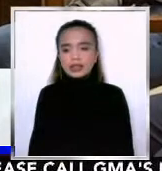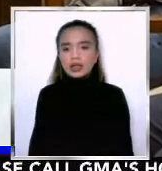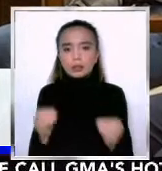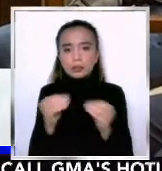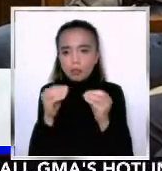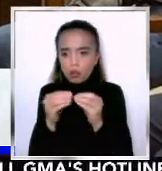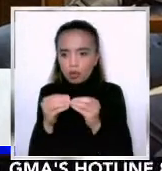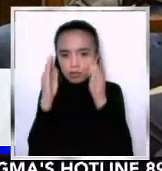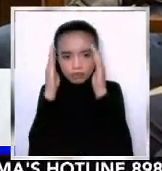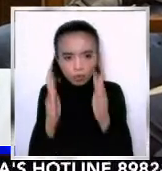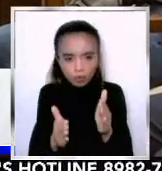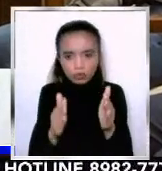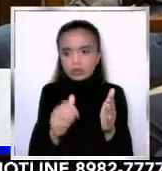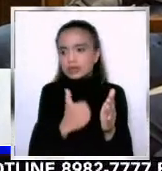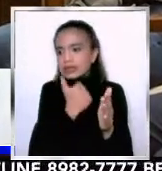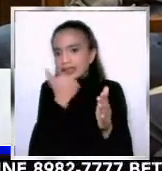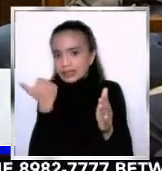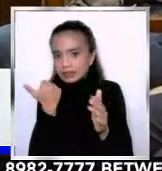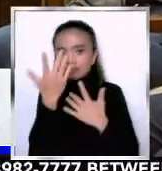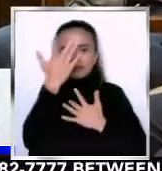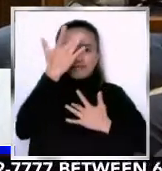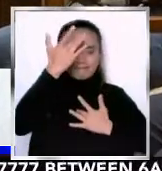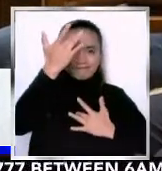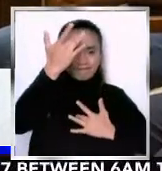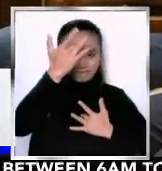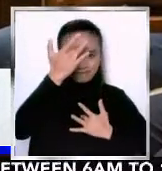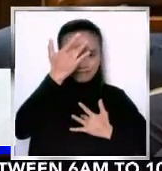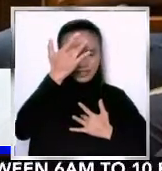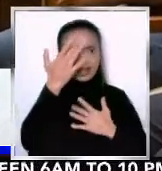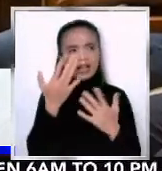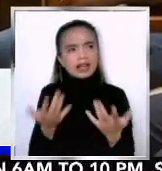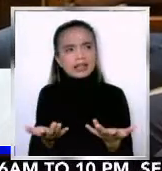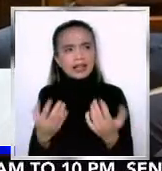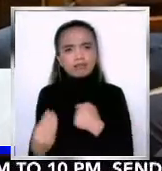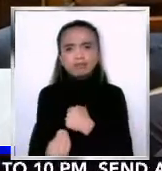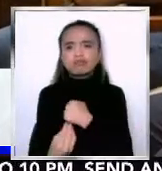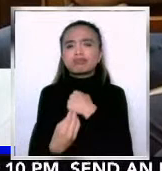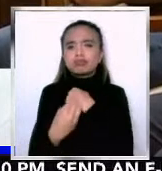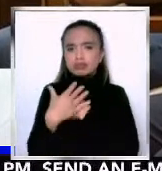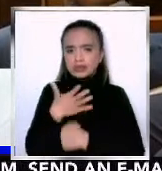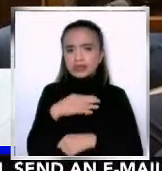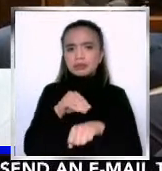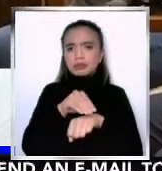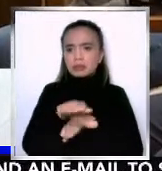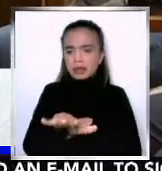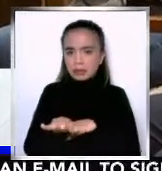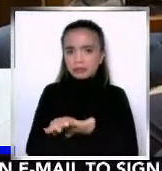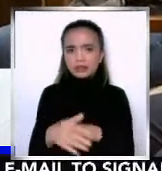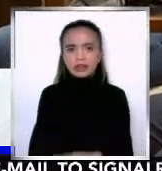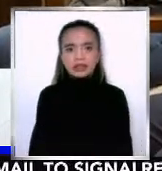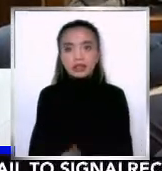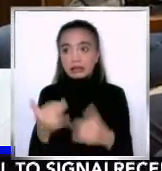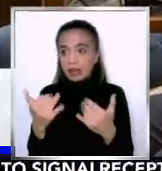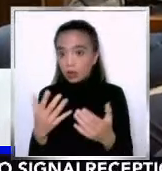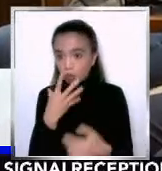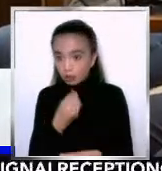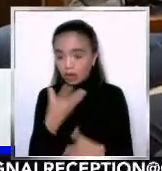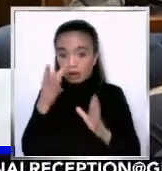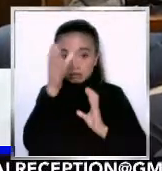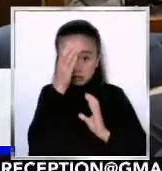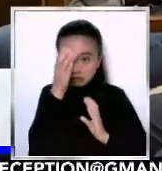sakit na dumadapo sa ating mga kababayan. Yan yung may mga cancer, may sakit sa